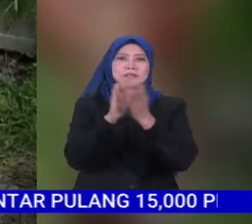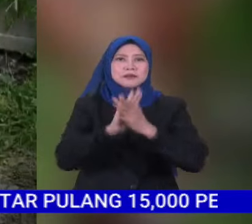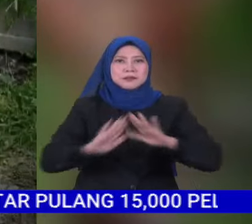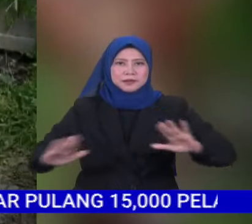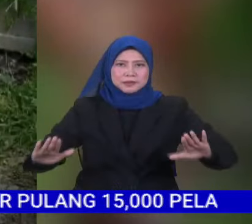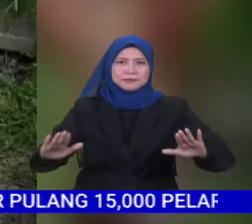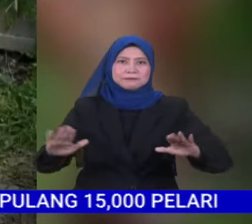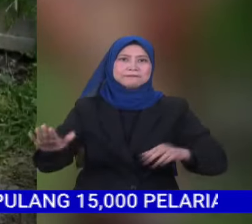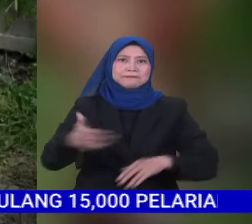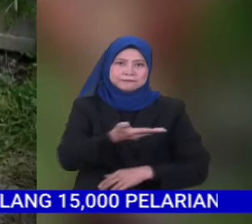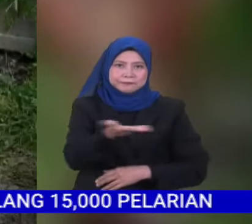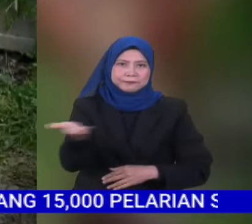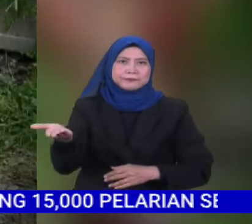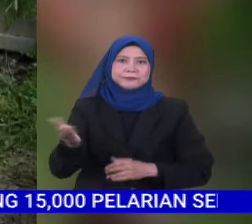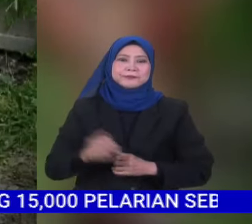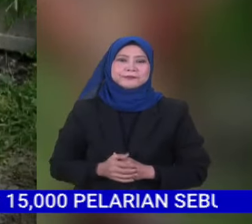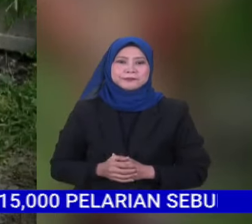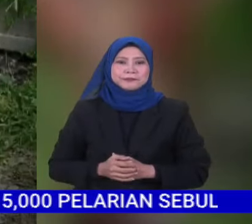mereka